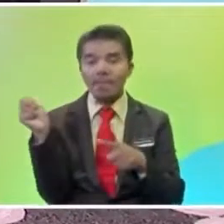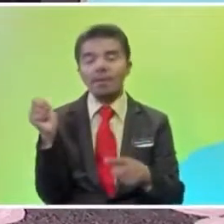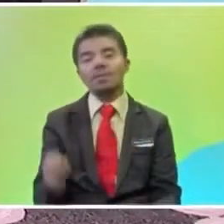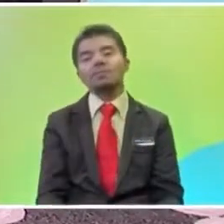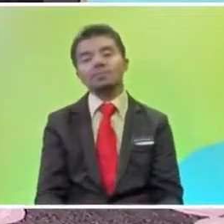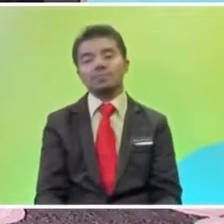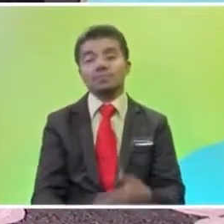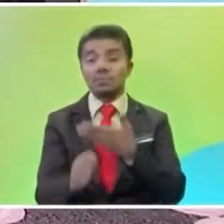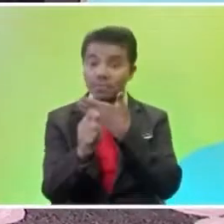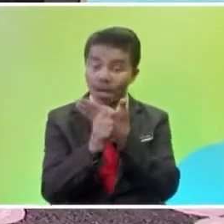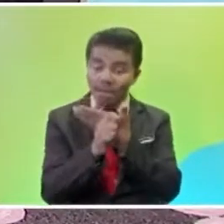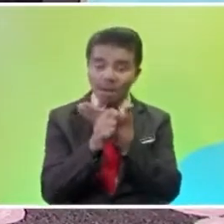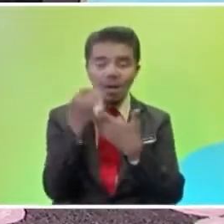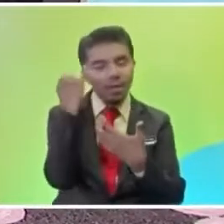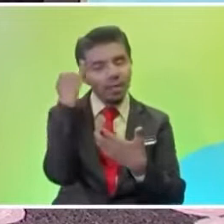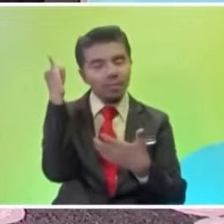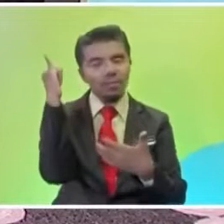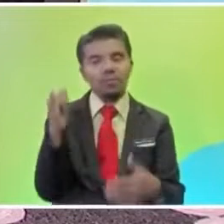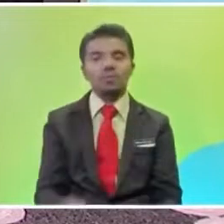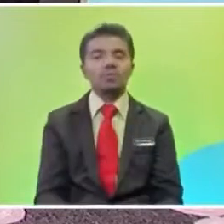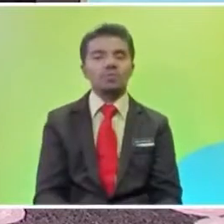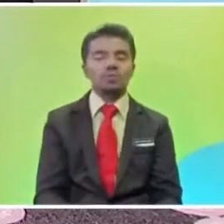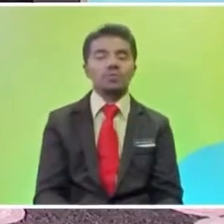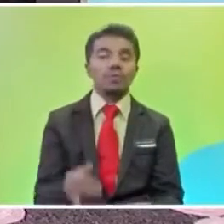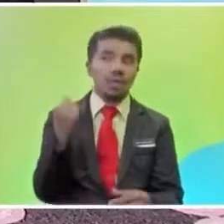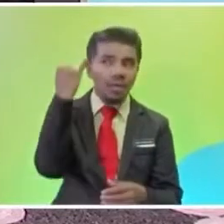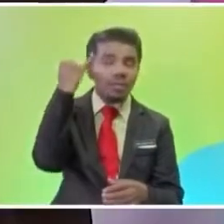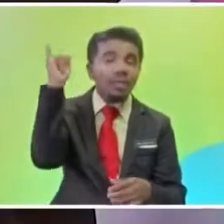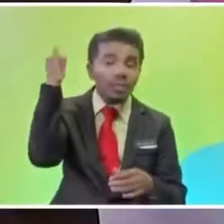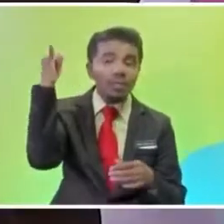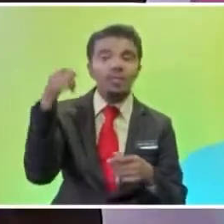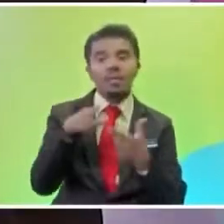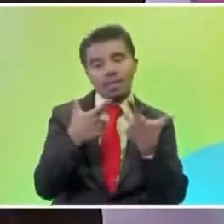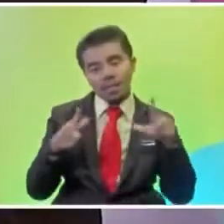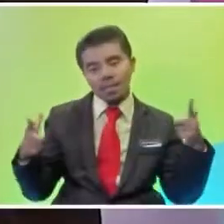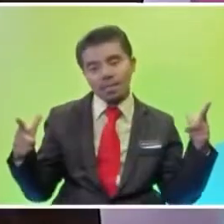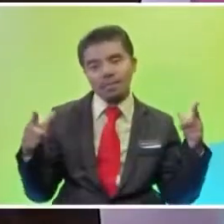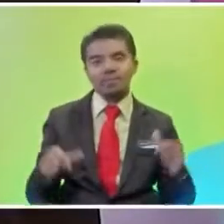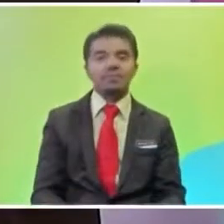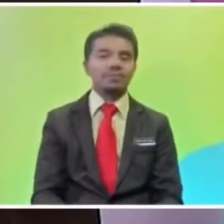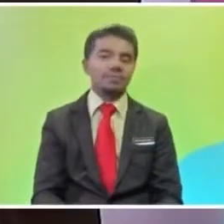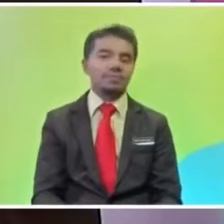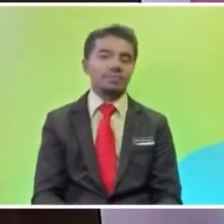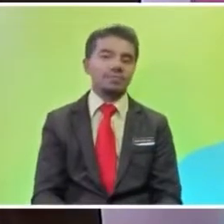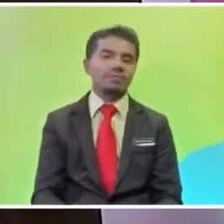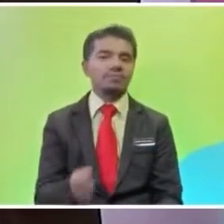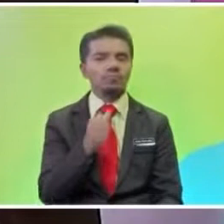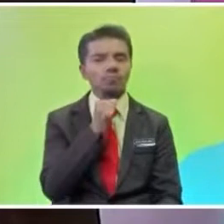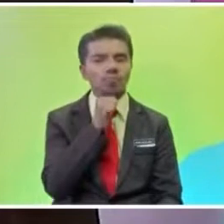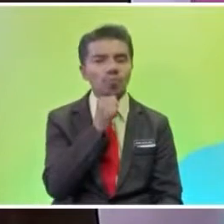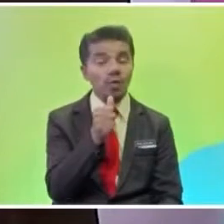menambah baik ide-ide yang diberi oleh kumpulannya lain oke saya ada tak langsung pembelajaran kita bukan hanya berpusatkan